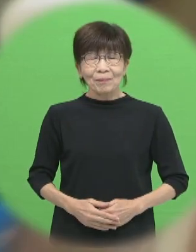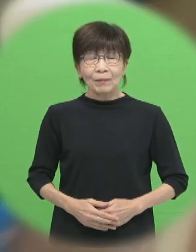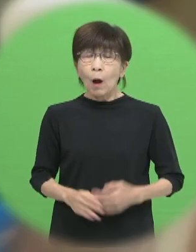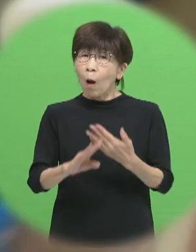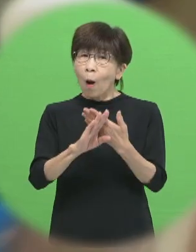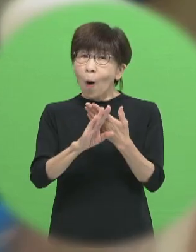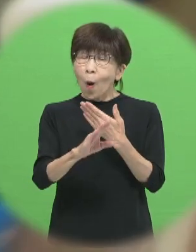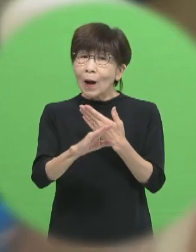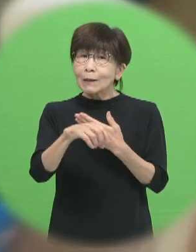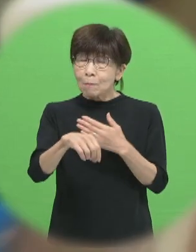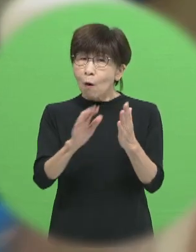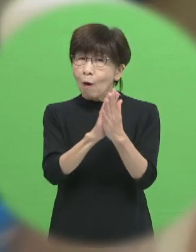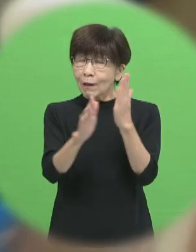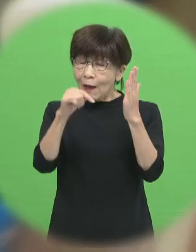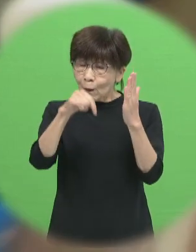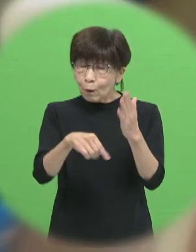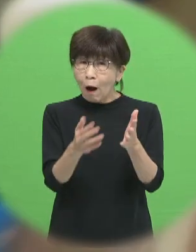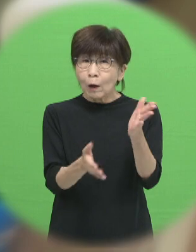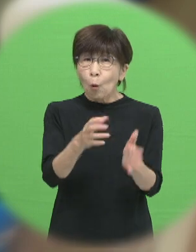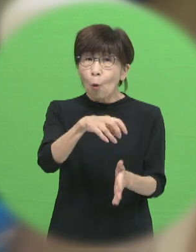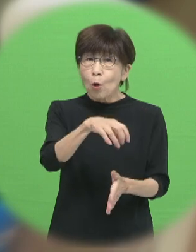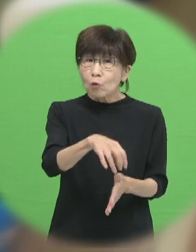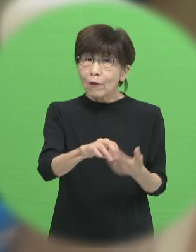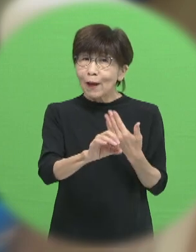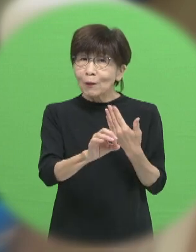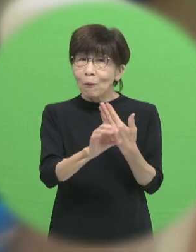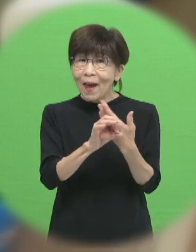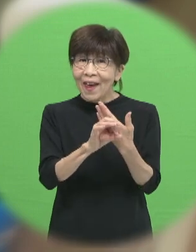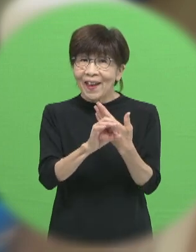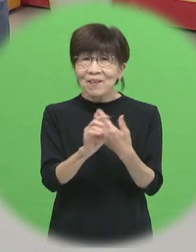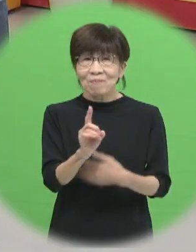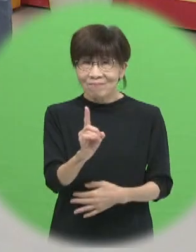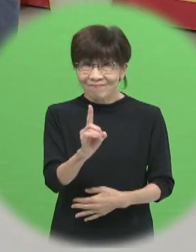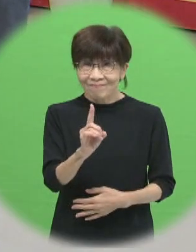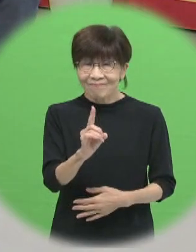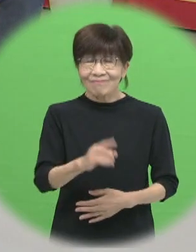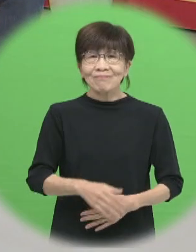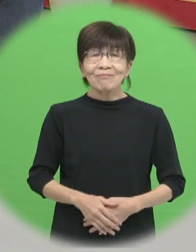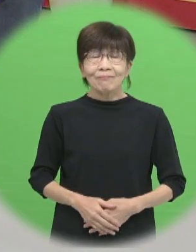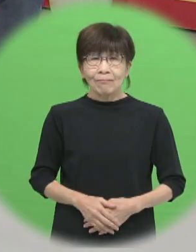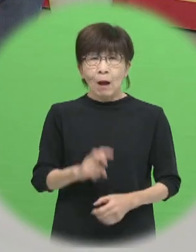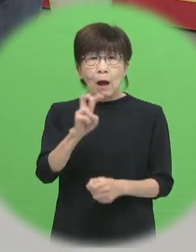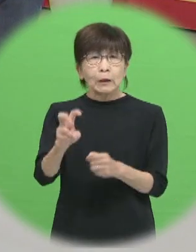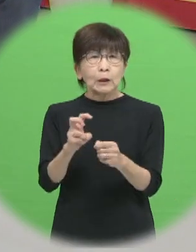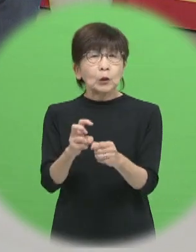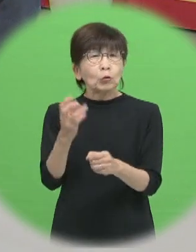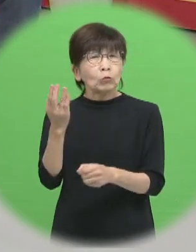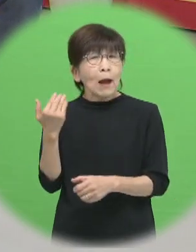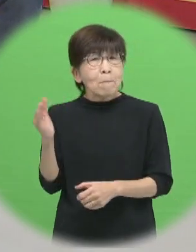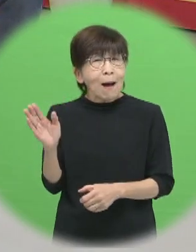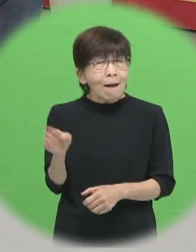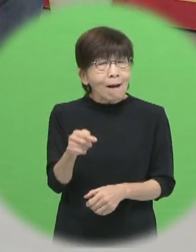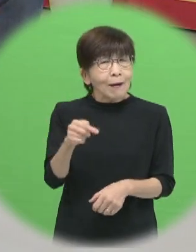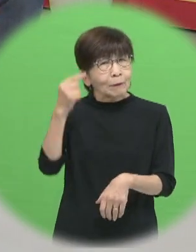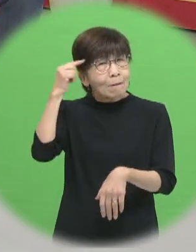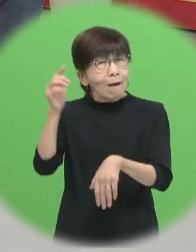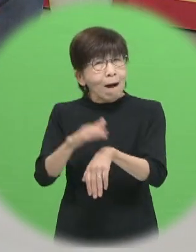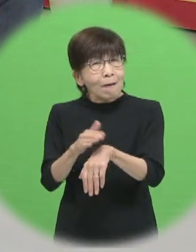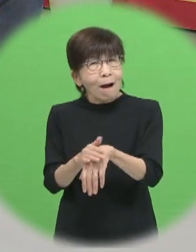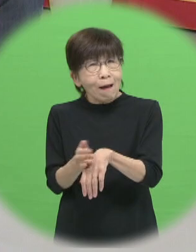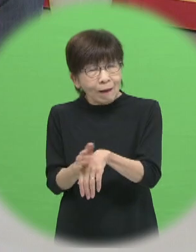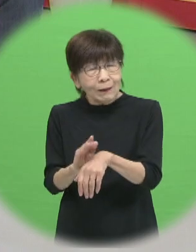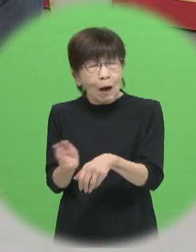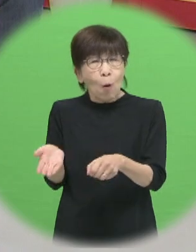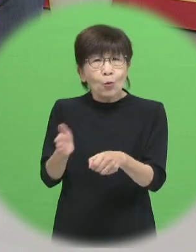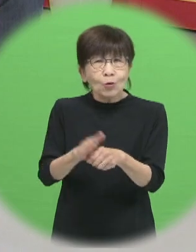他にも県内の保育園でこんな例も。 20年前からジェンダーの視点から見た保育を行っ